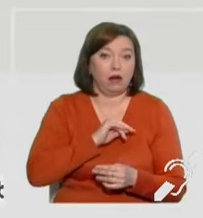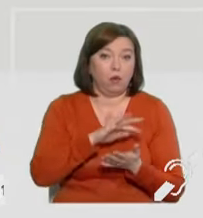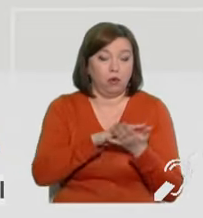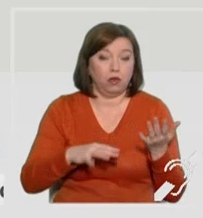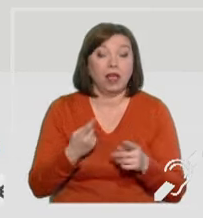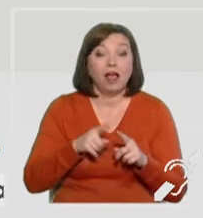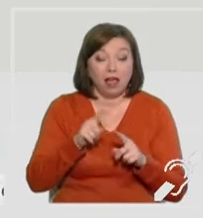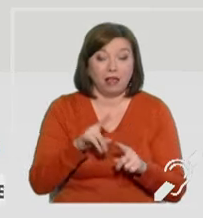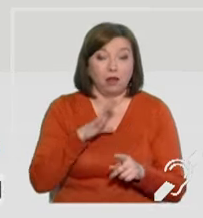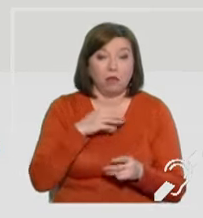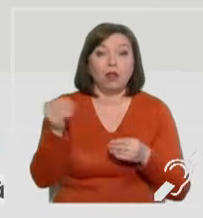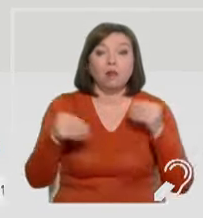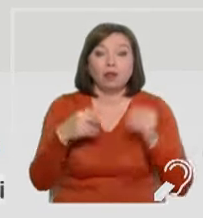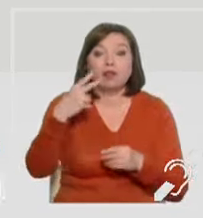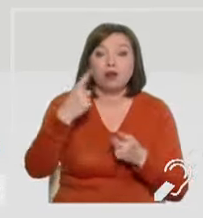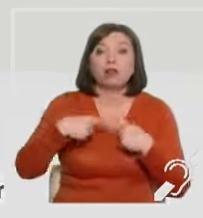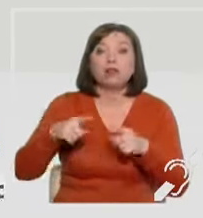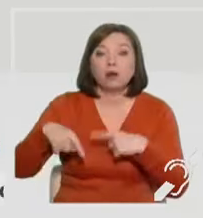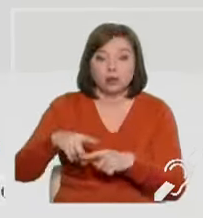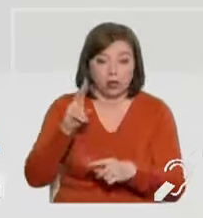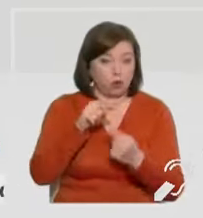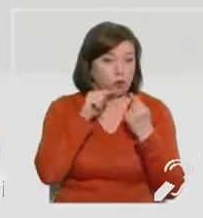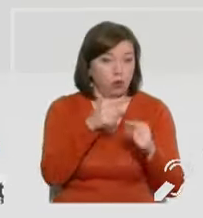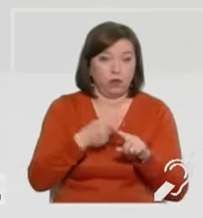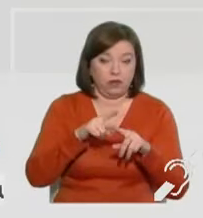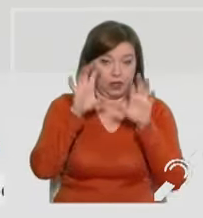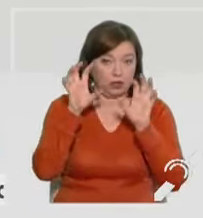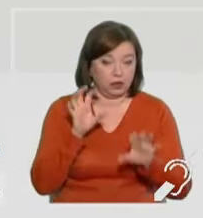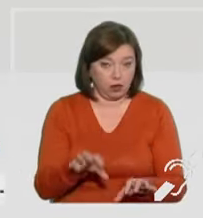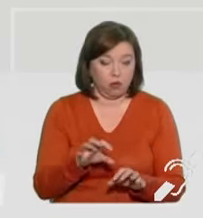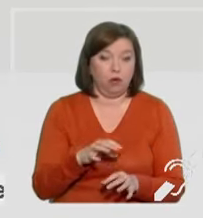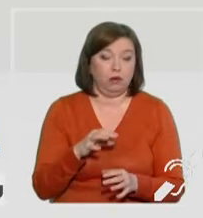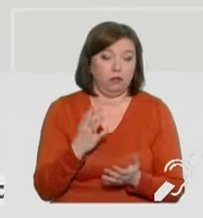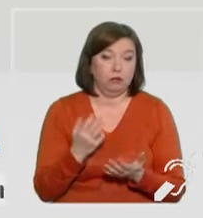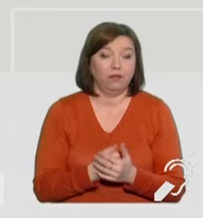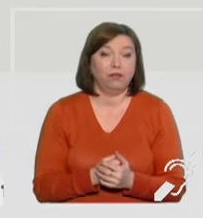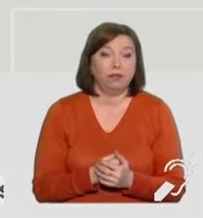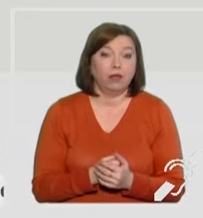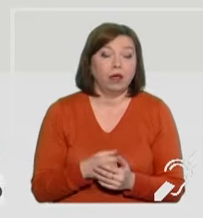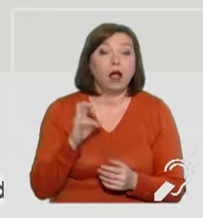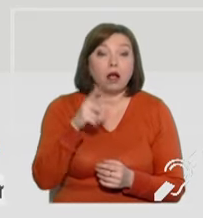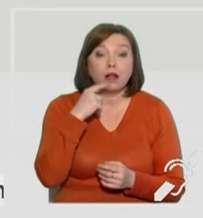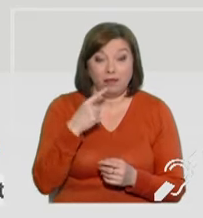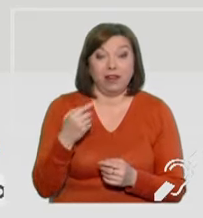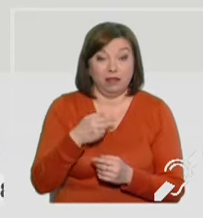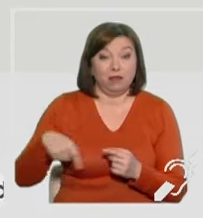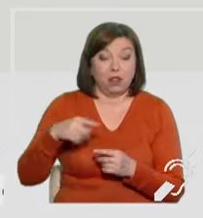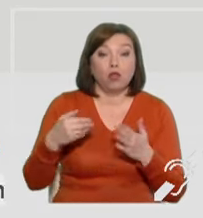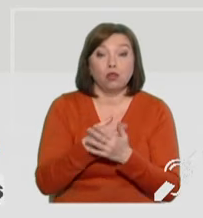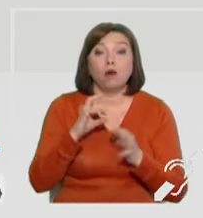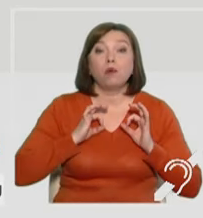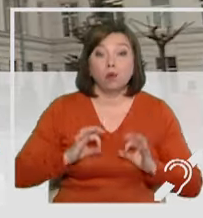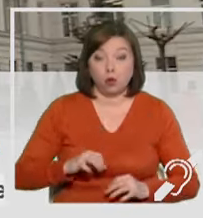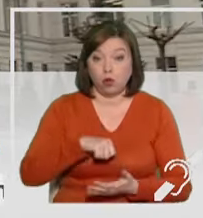a fost semnat de 20 de organizații care solicită retragerea acestui proiect de lege de pe masa deputaților. Potrivit acestuia, noul